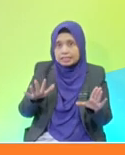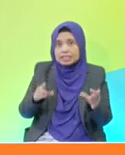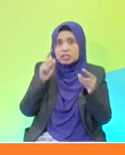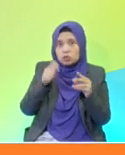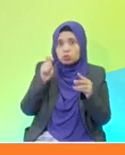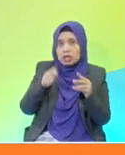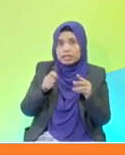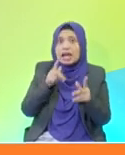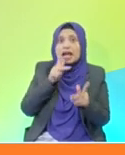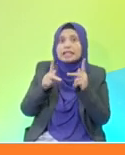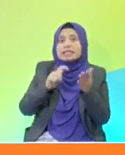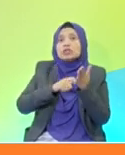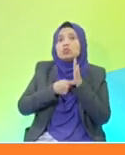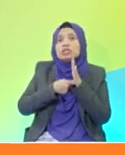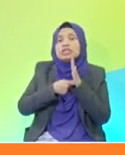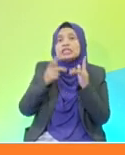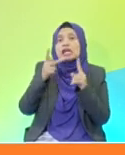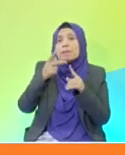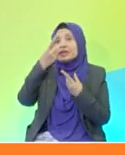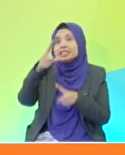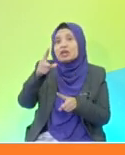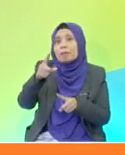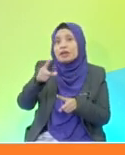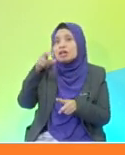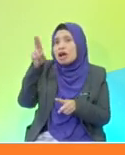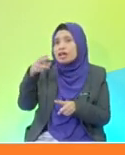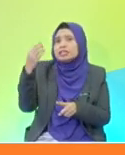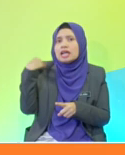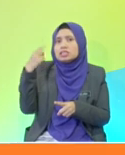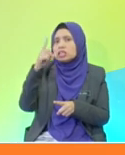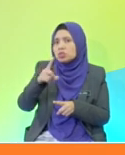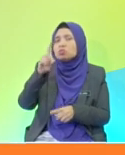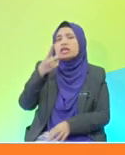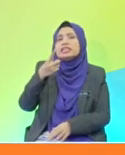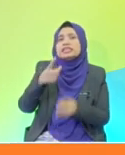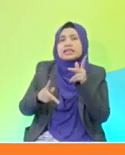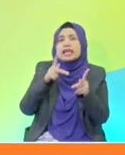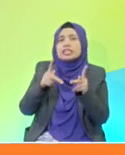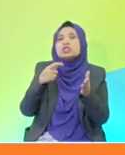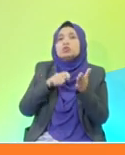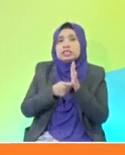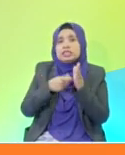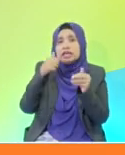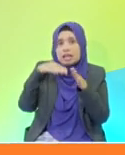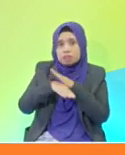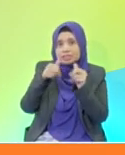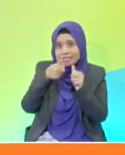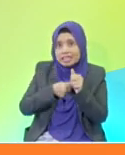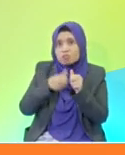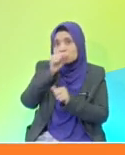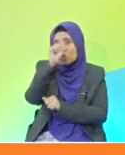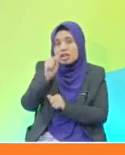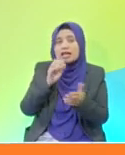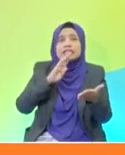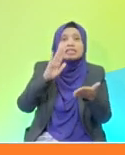tentukan kata kunci kepada jawaban hanya satu saja kata kunci kepada jawaban di dalam setiap soal Ekonomi kertas